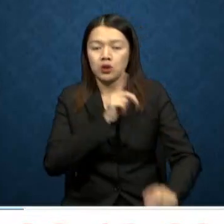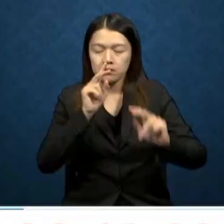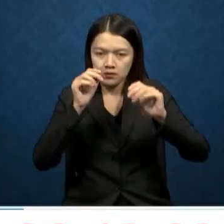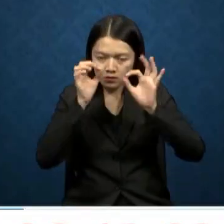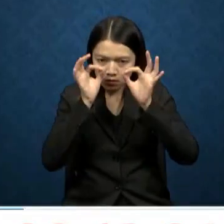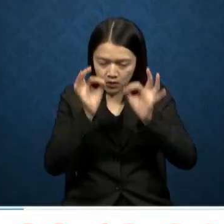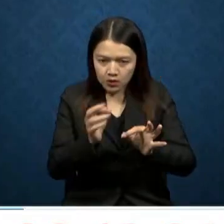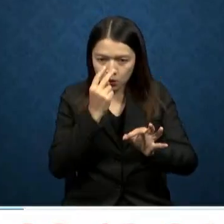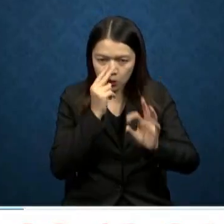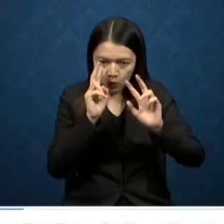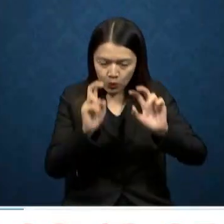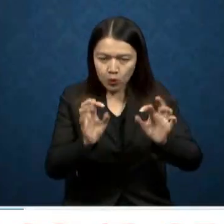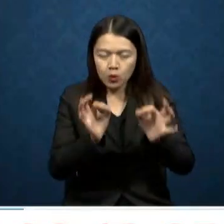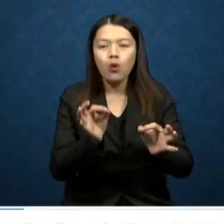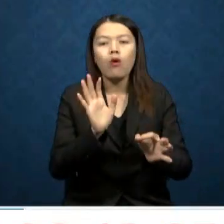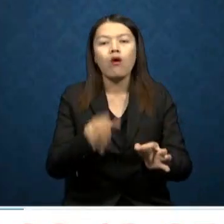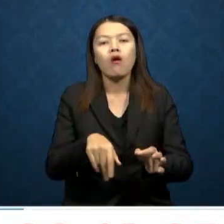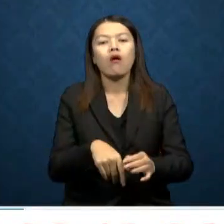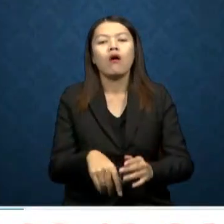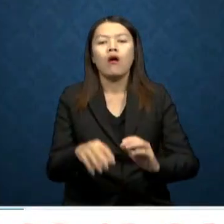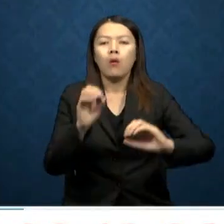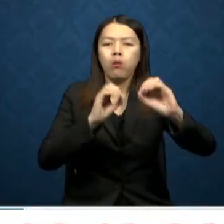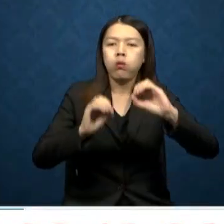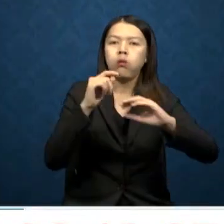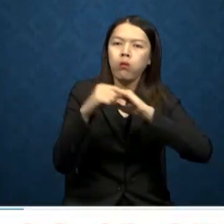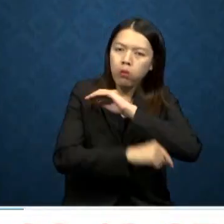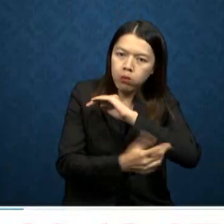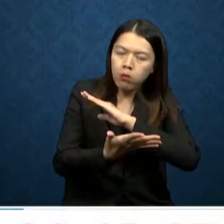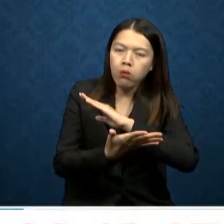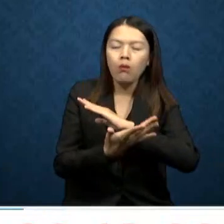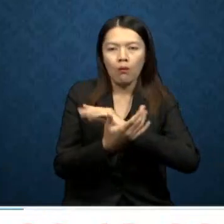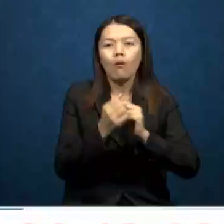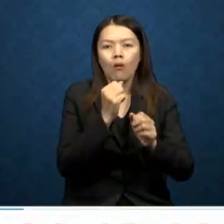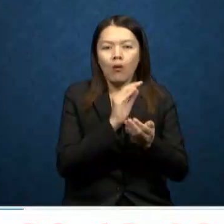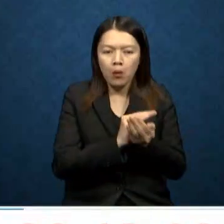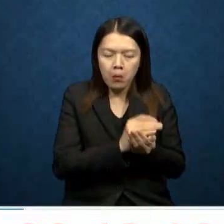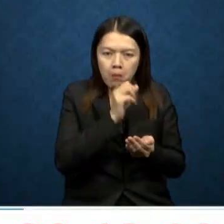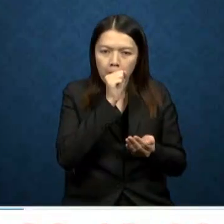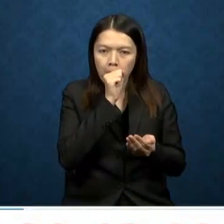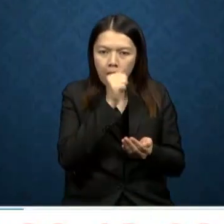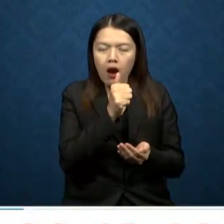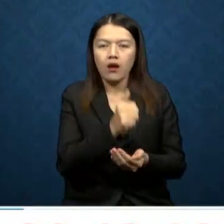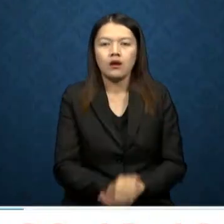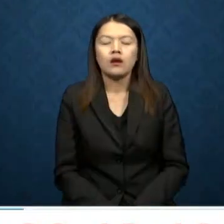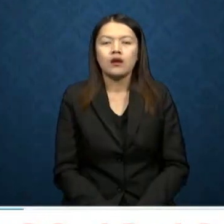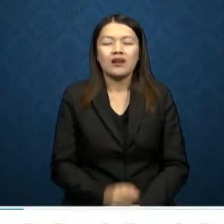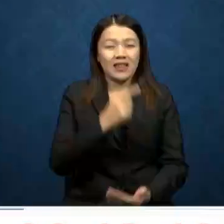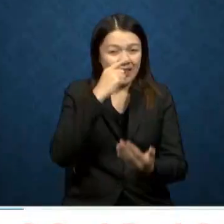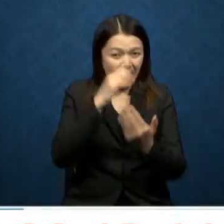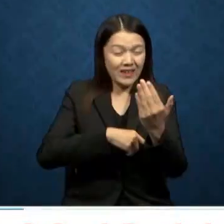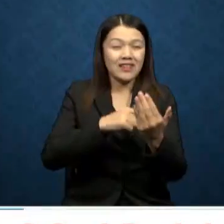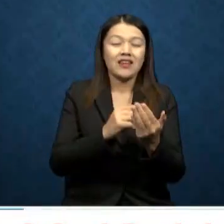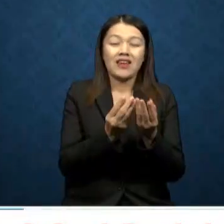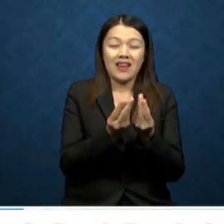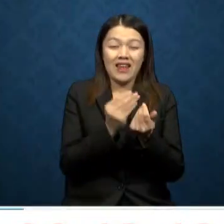สินแสดงให้เห็นถึงความโปร่งใสน่าจะทำให้ค่า CPIของประเทศนี้ดี